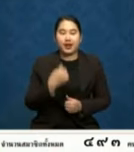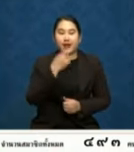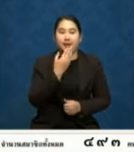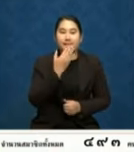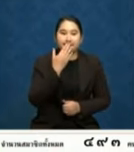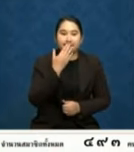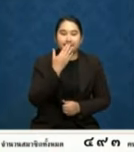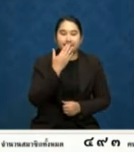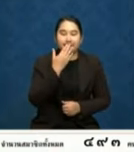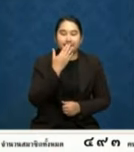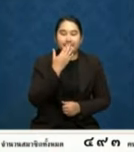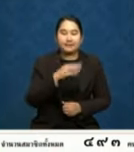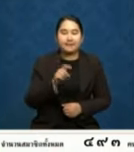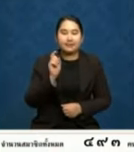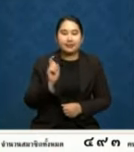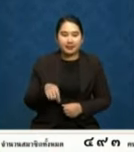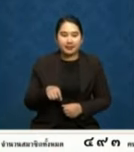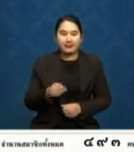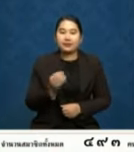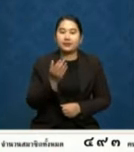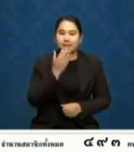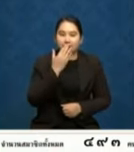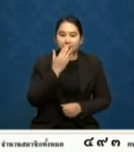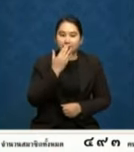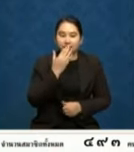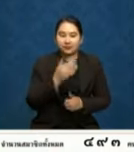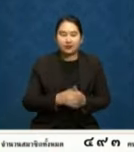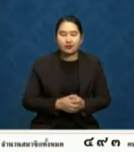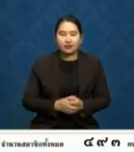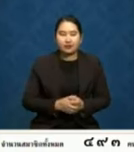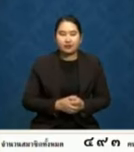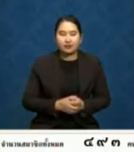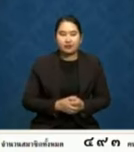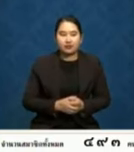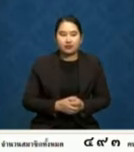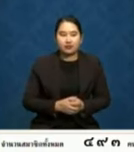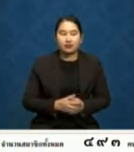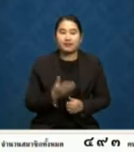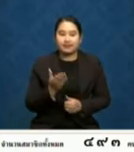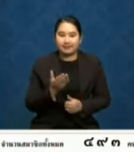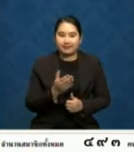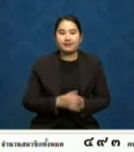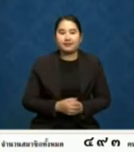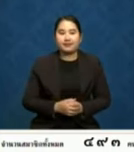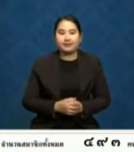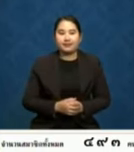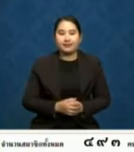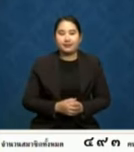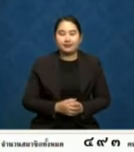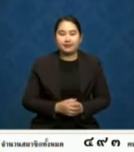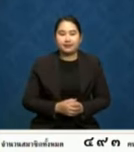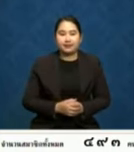ท่านใดต้องการงดออกเสียงก็กดปุ่มก็อดอกเสียงนะครับเชิญครับ